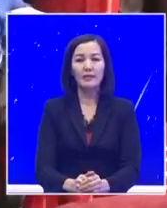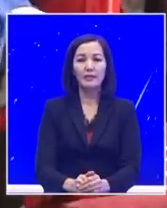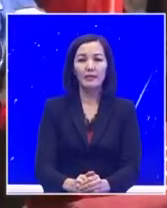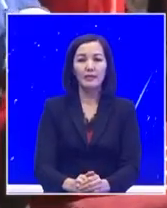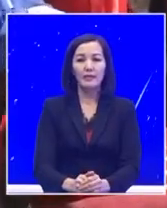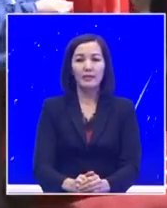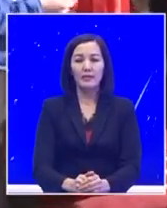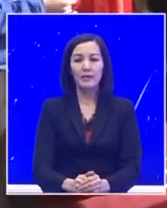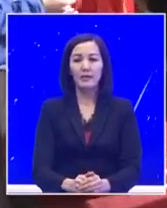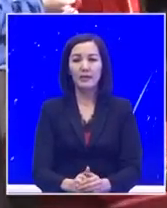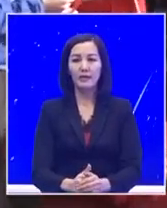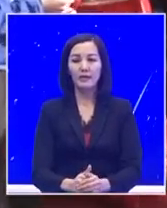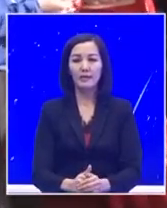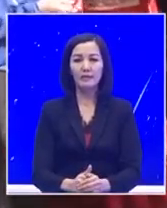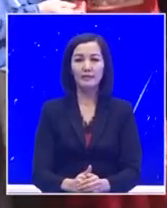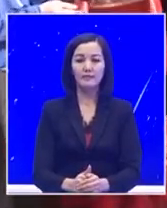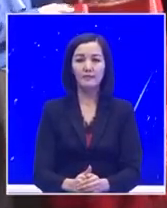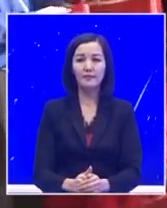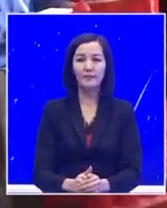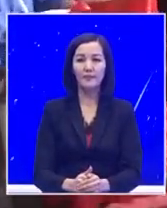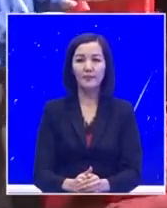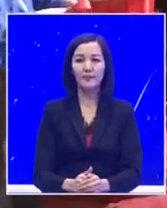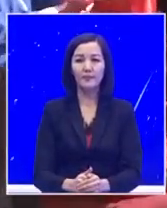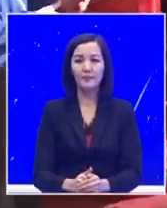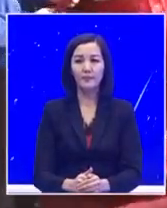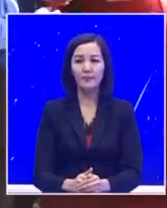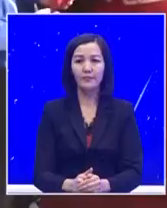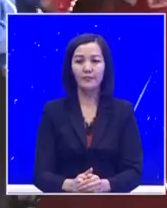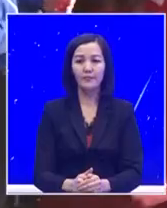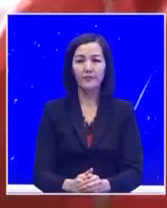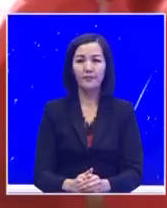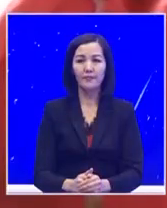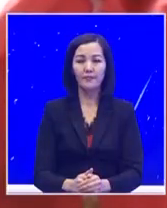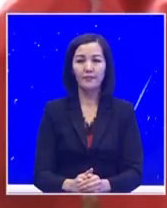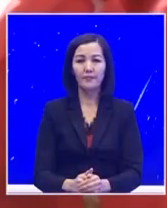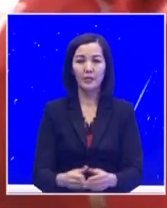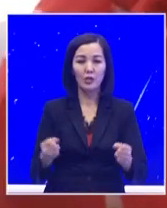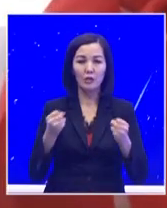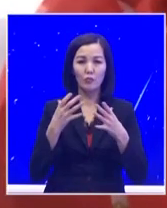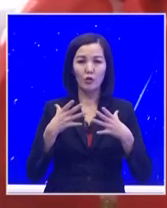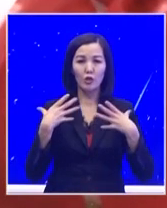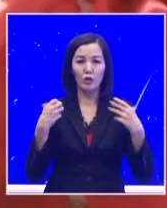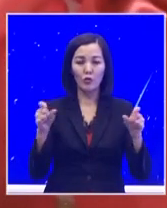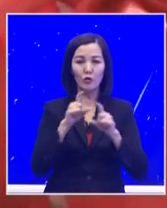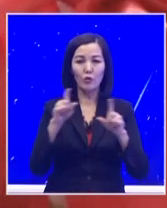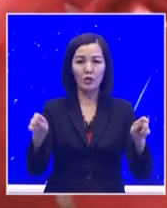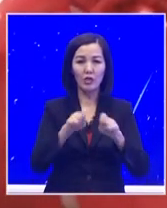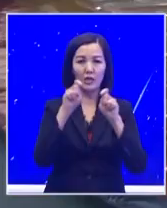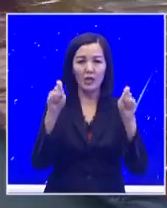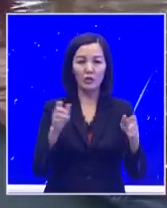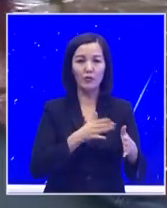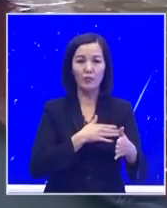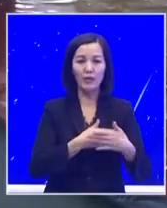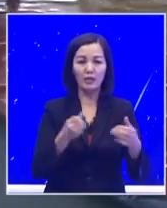Спорт спорттық сауықтыру кешенінің ашылуына белгілі